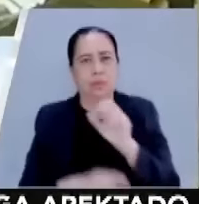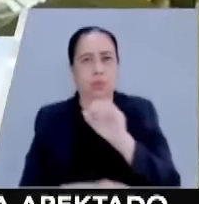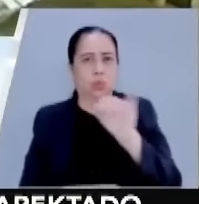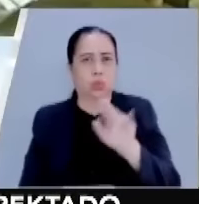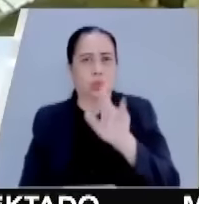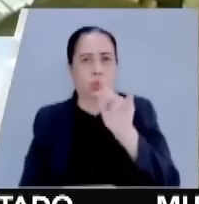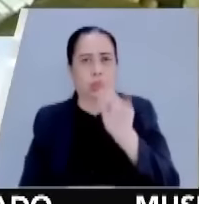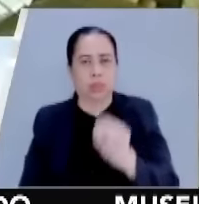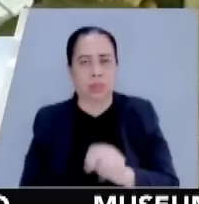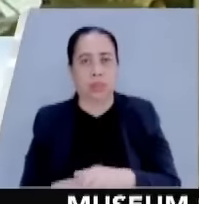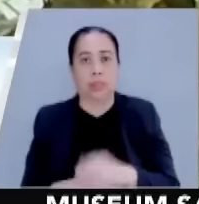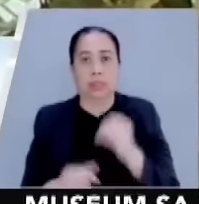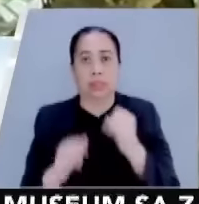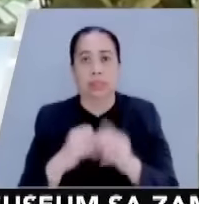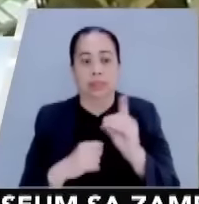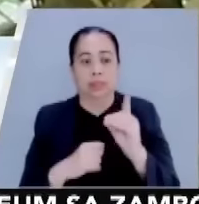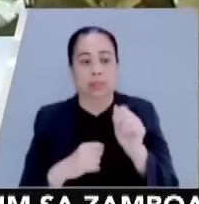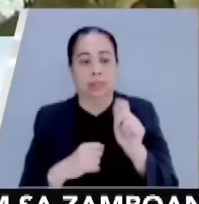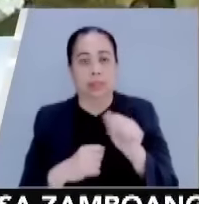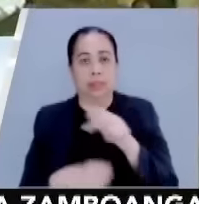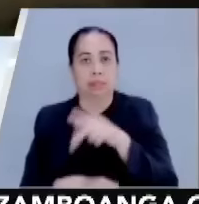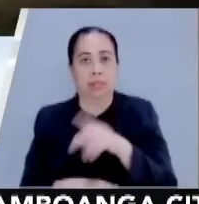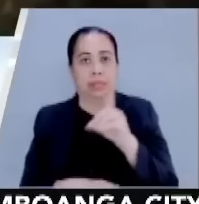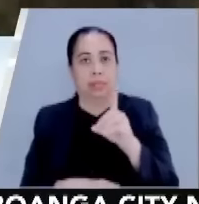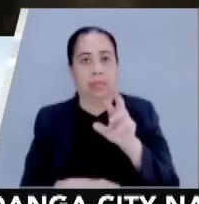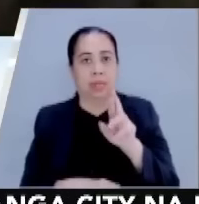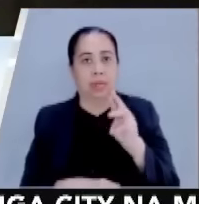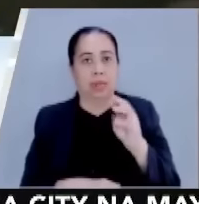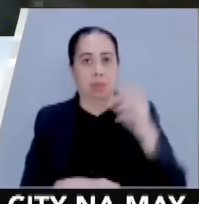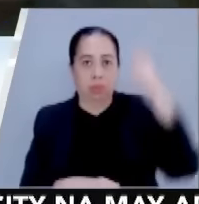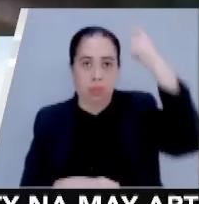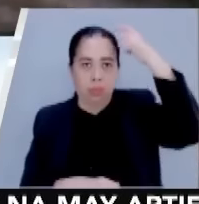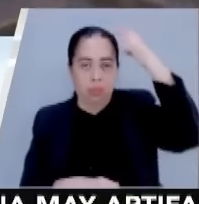huling datos ng PDRRMO Batanes, nasa